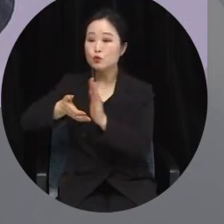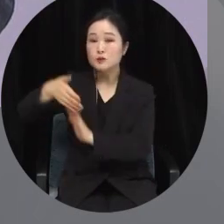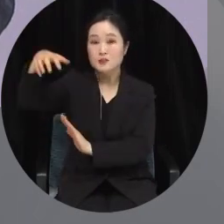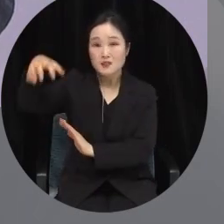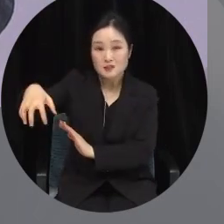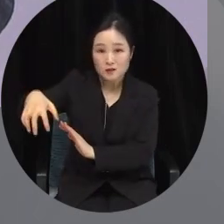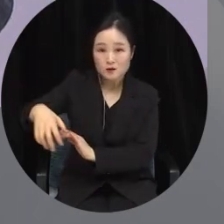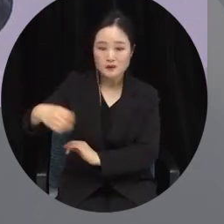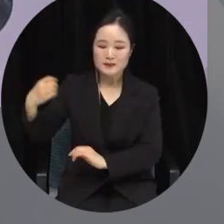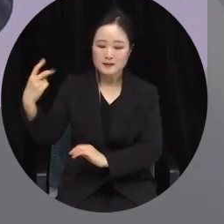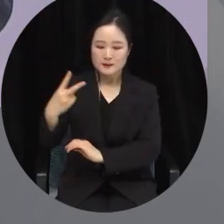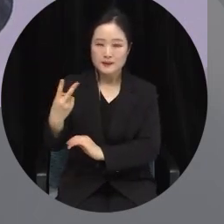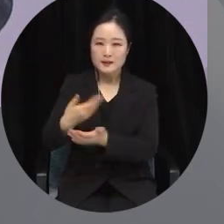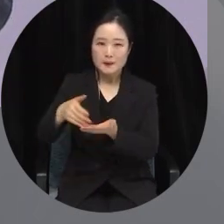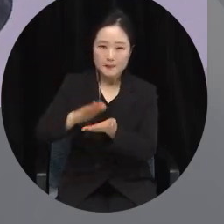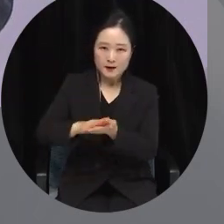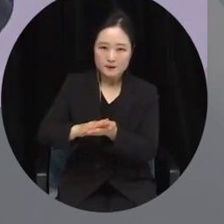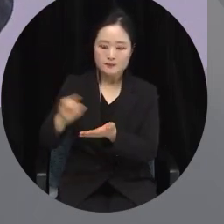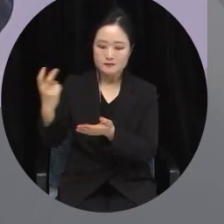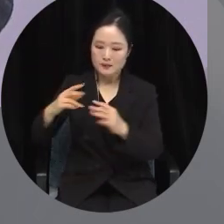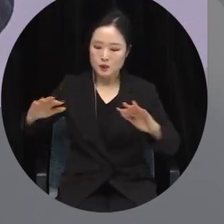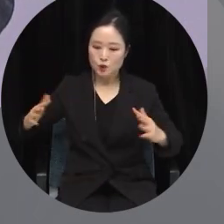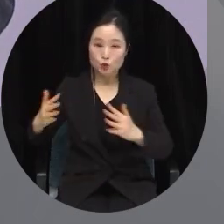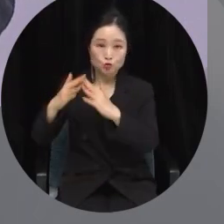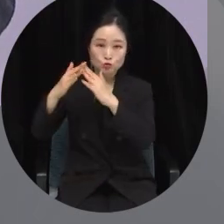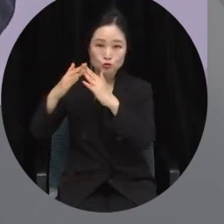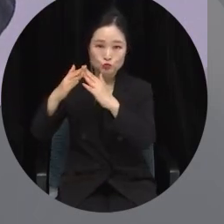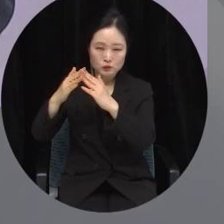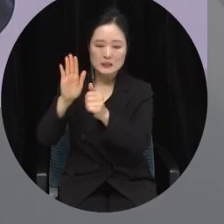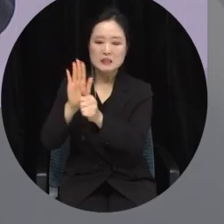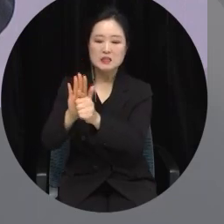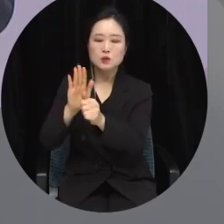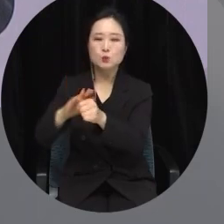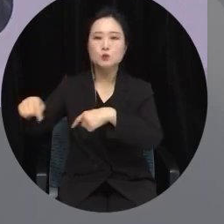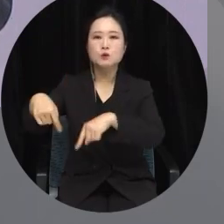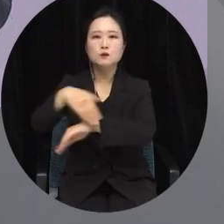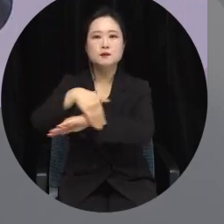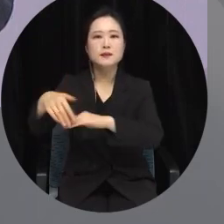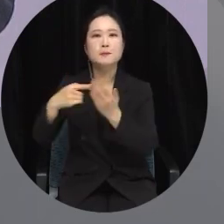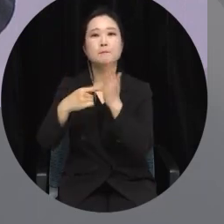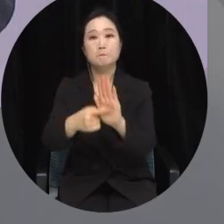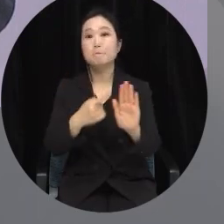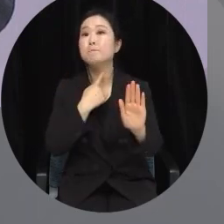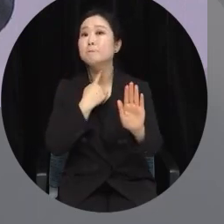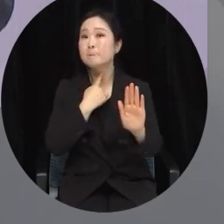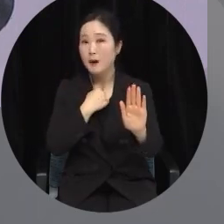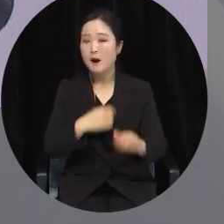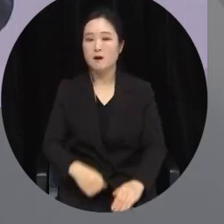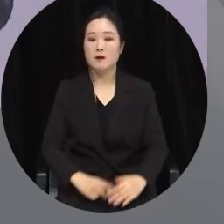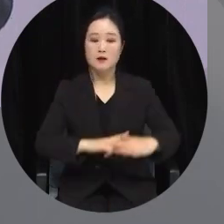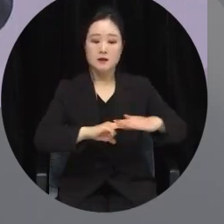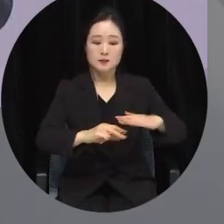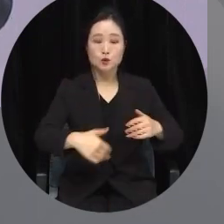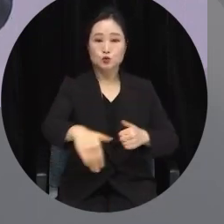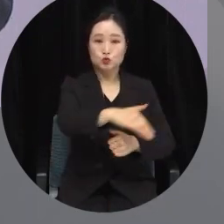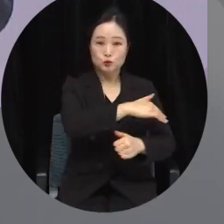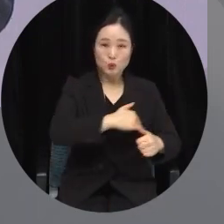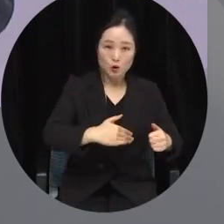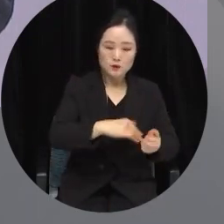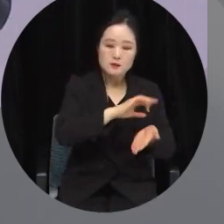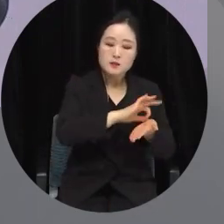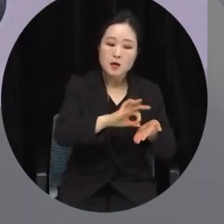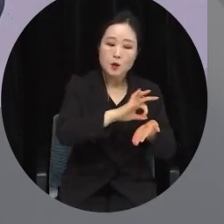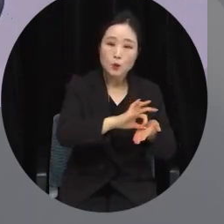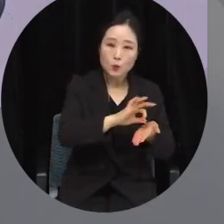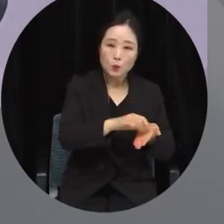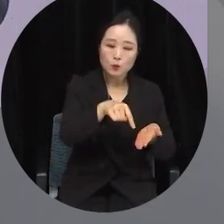재개발 재건축 2대 지원 정책을 발표했습니다. 그게 이제 역세권 용도 지역 상향 공공기업 부담 완화,